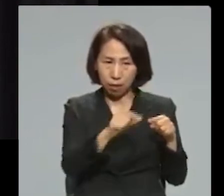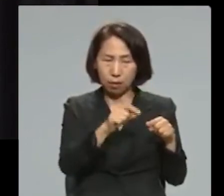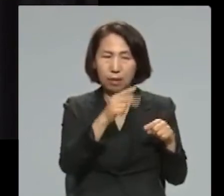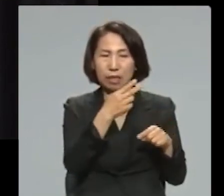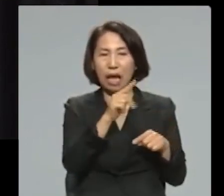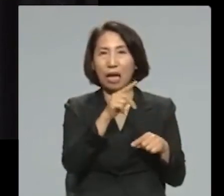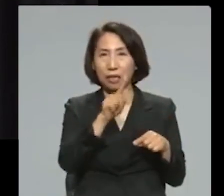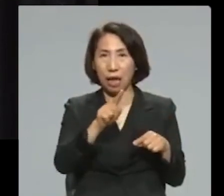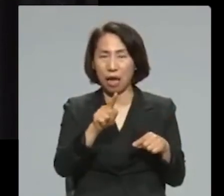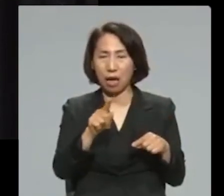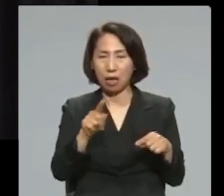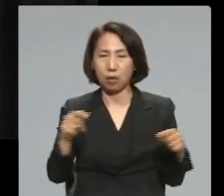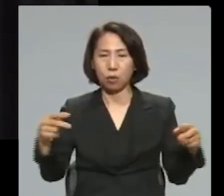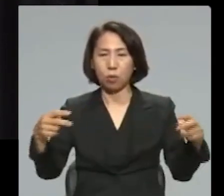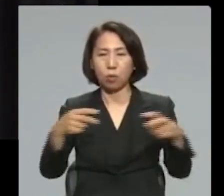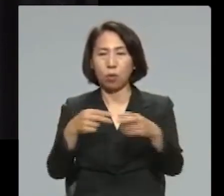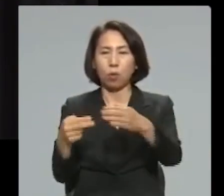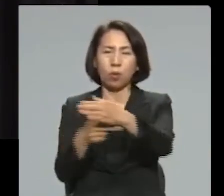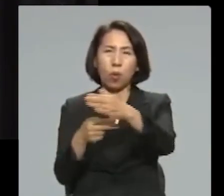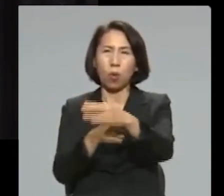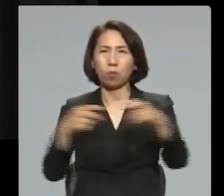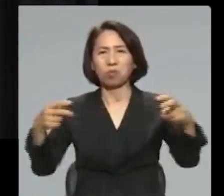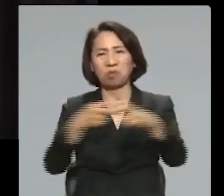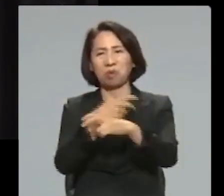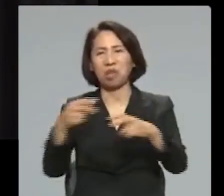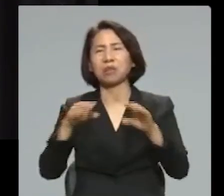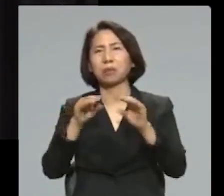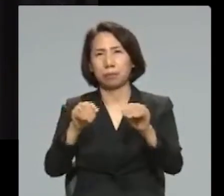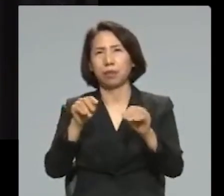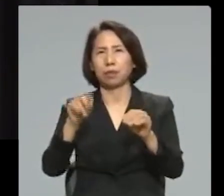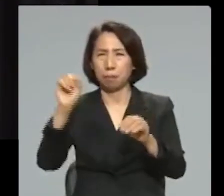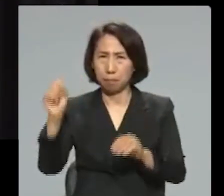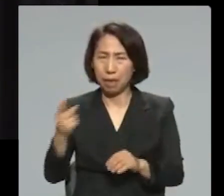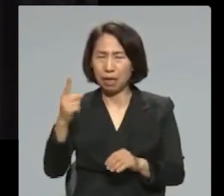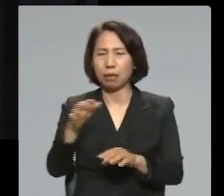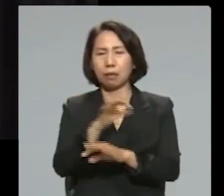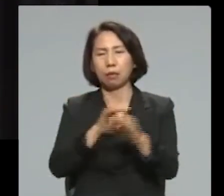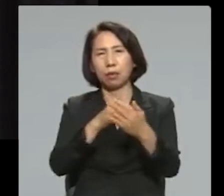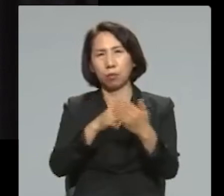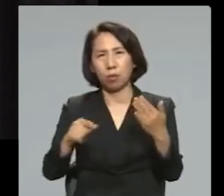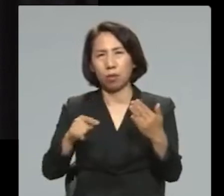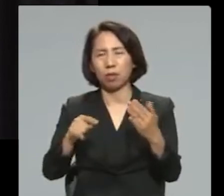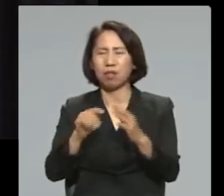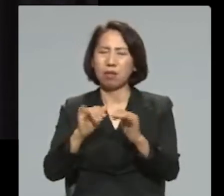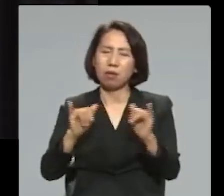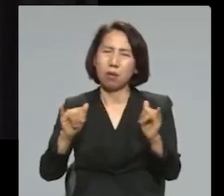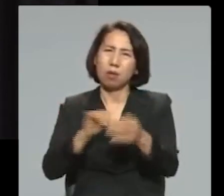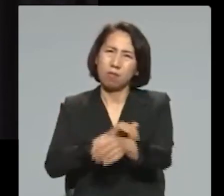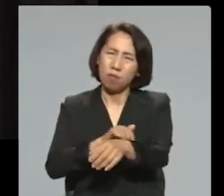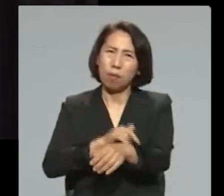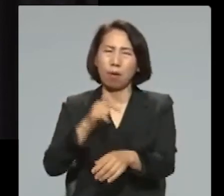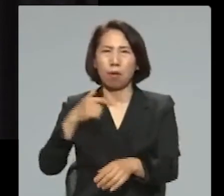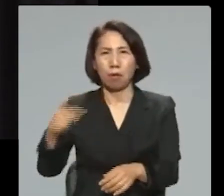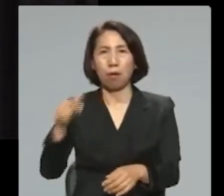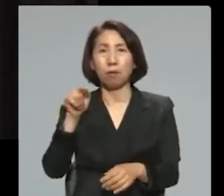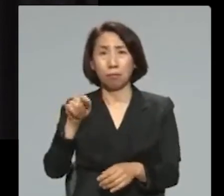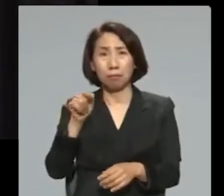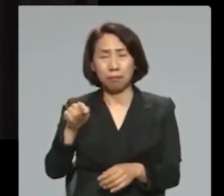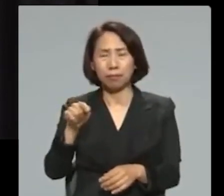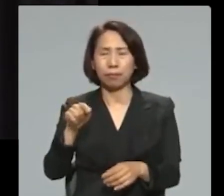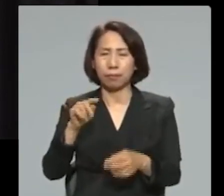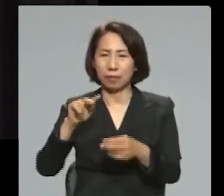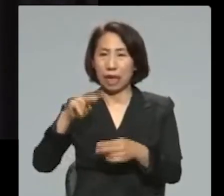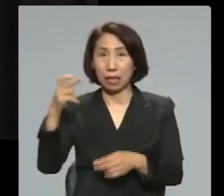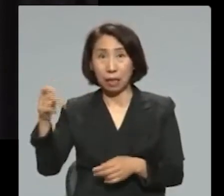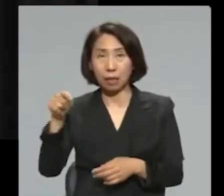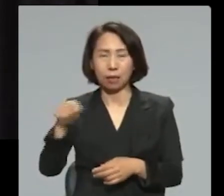고령보 우륙교회 차량 통행이 금지되어 있습니다. 경제 손실과 주민들의 불편이 큰 것으로 알려져 있는데요. 다산과